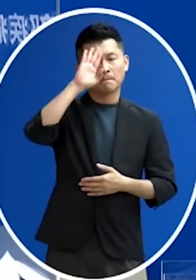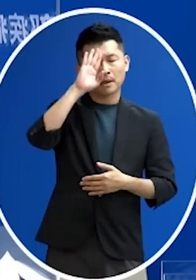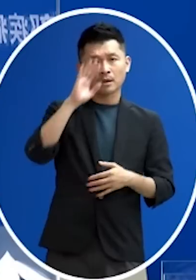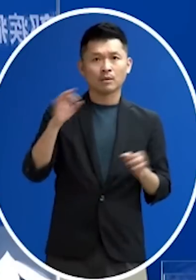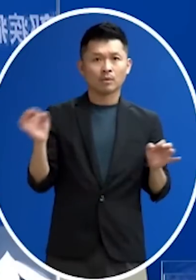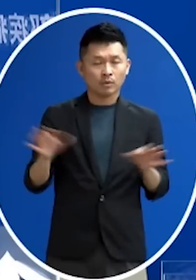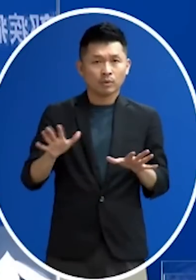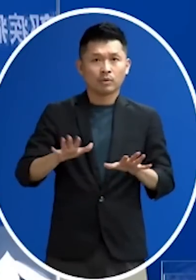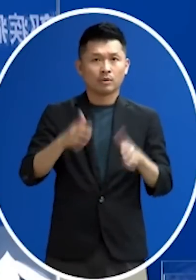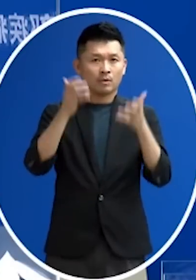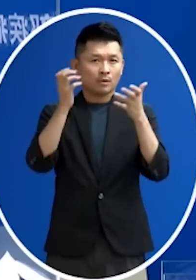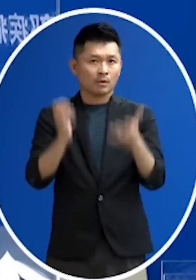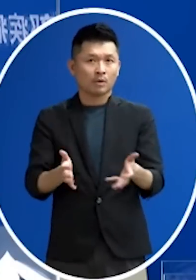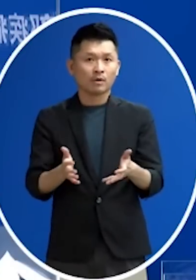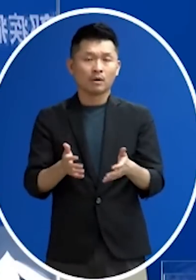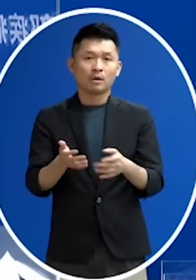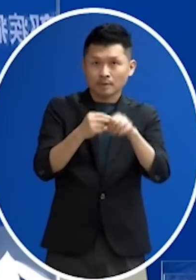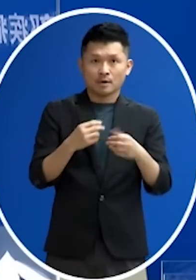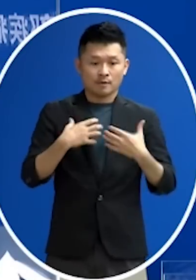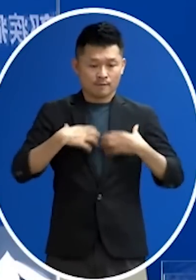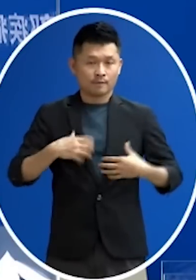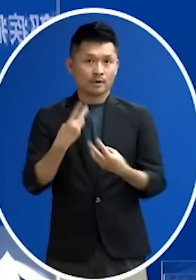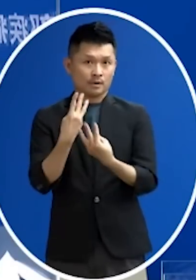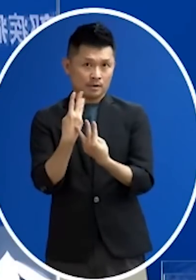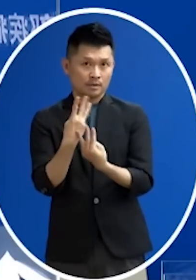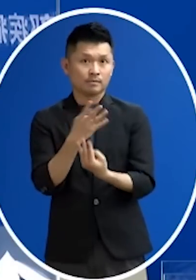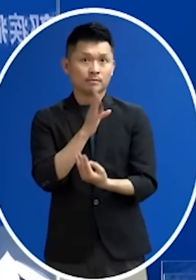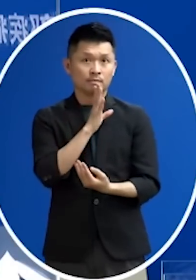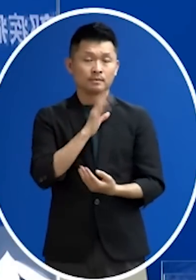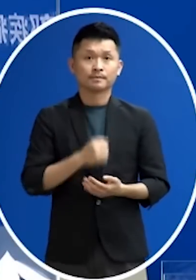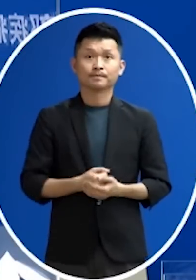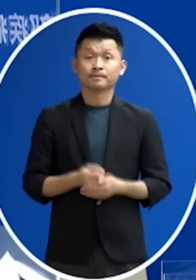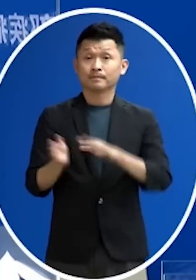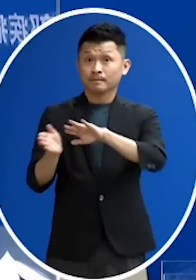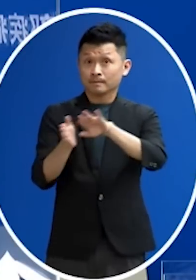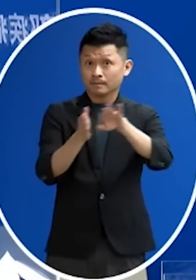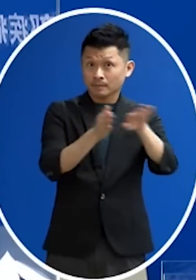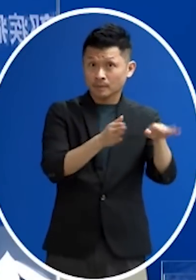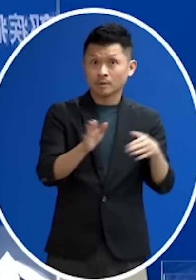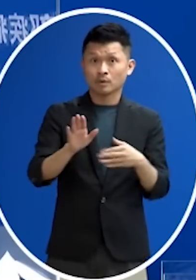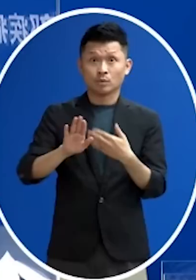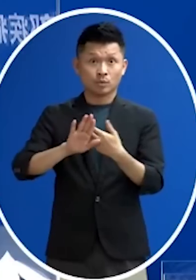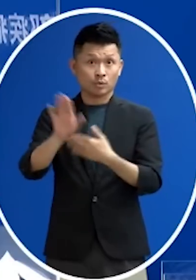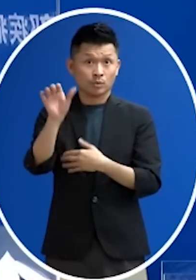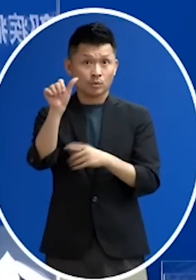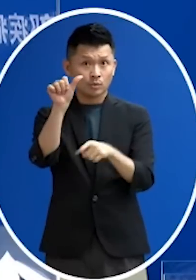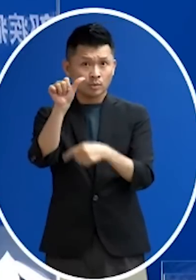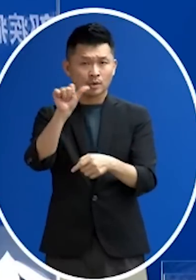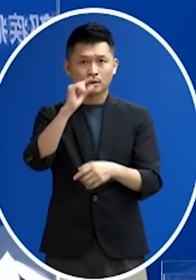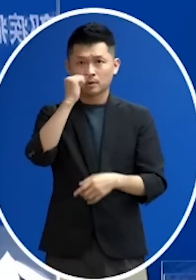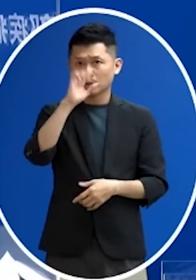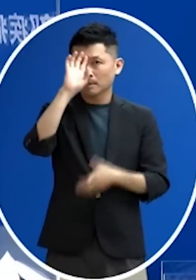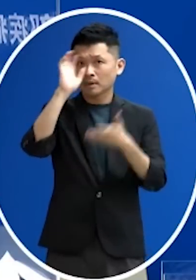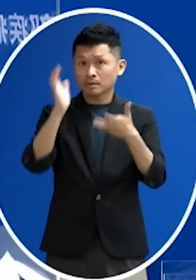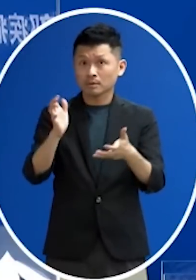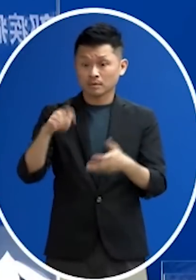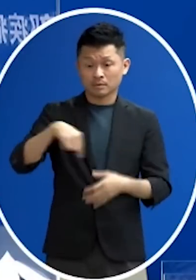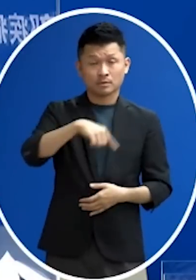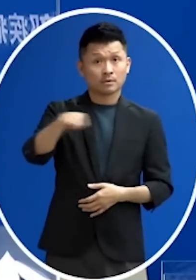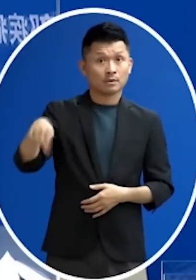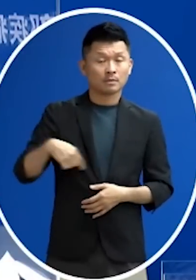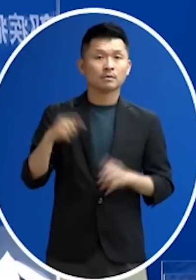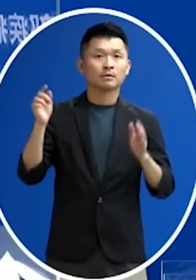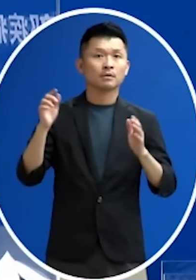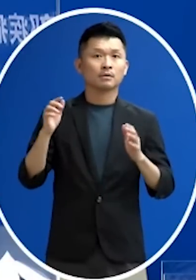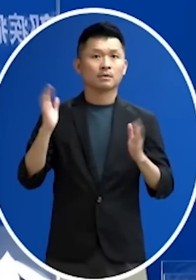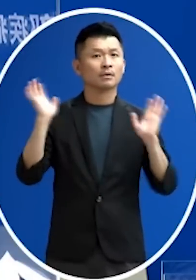速的关系哦，当天就不幸过世。那另外有这个5例的这个属于特殊重症的个案哦，都是那个孩